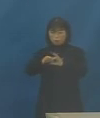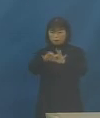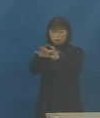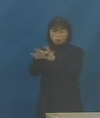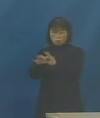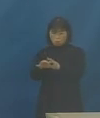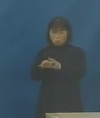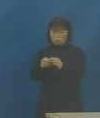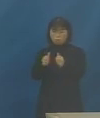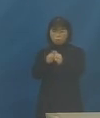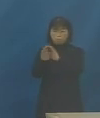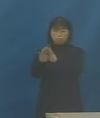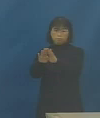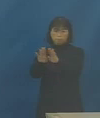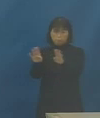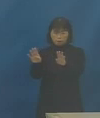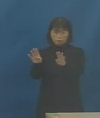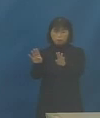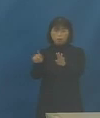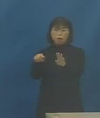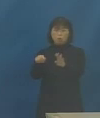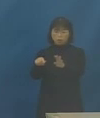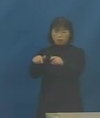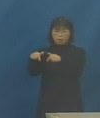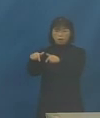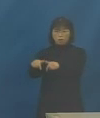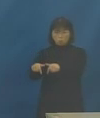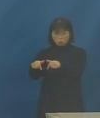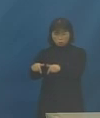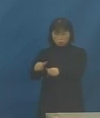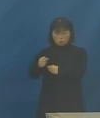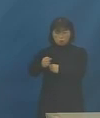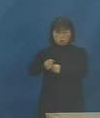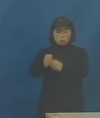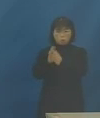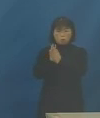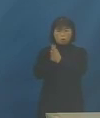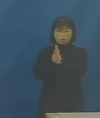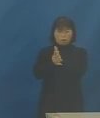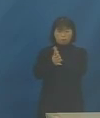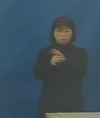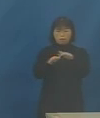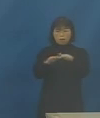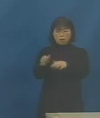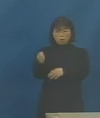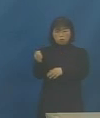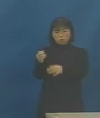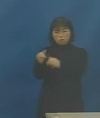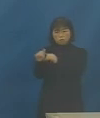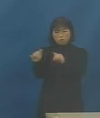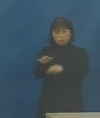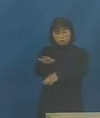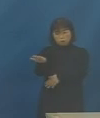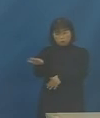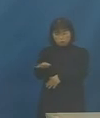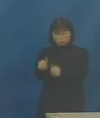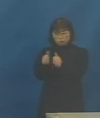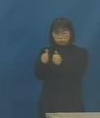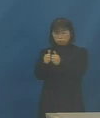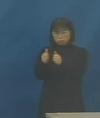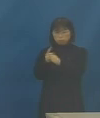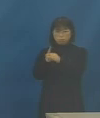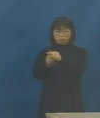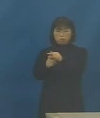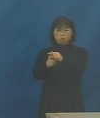今あの京とうふさんとか兵庫県三田とか影響の多いところとも話し合いを進めていますがこの